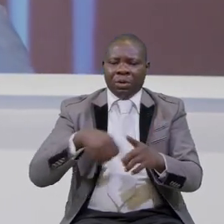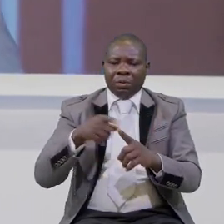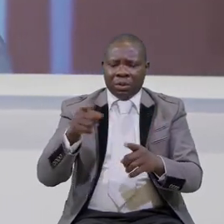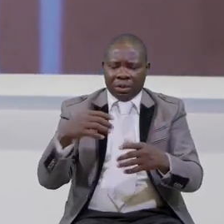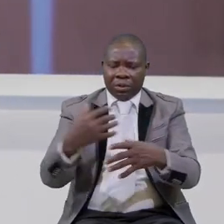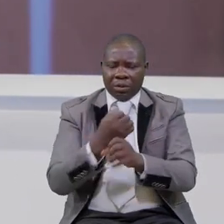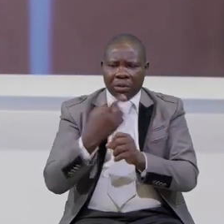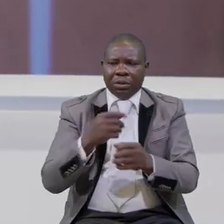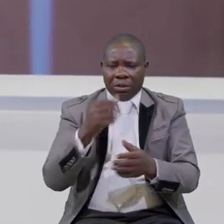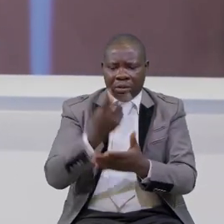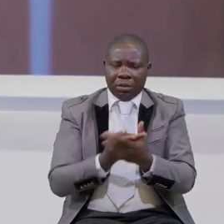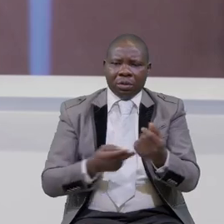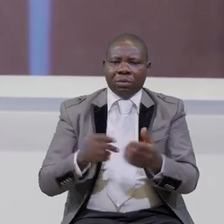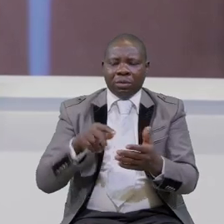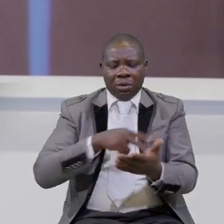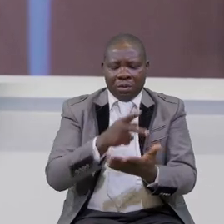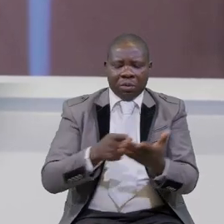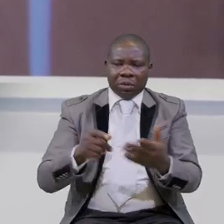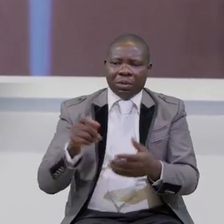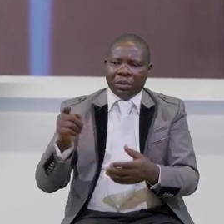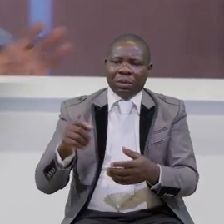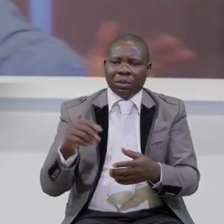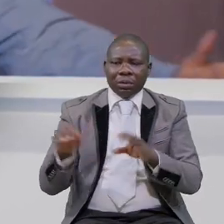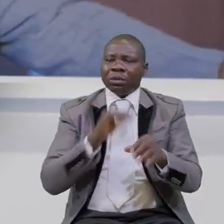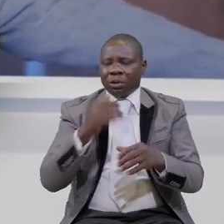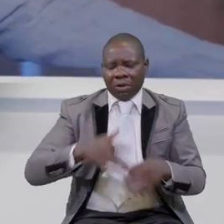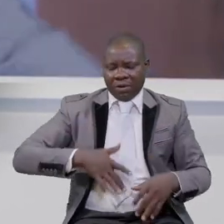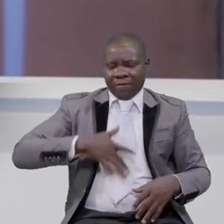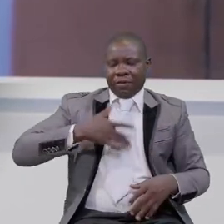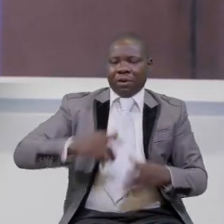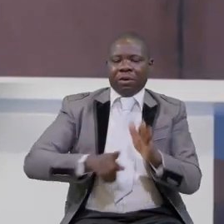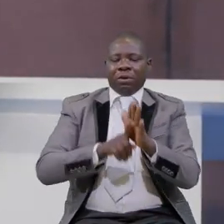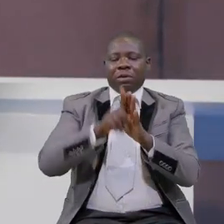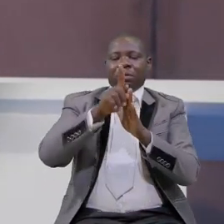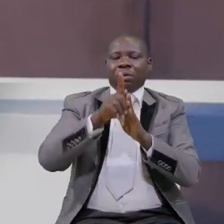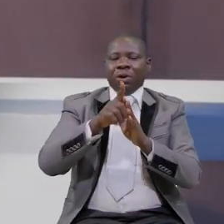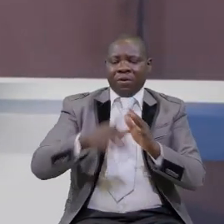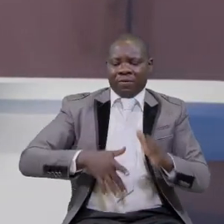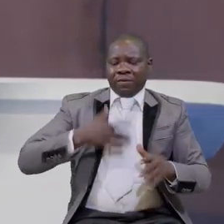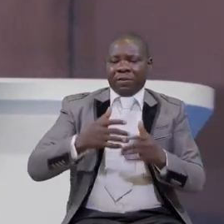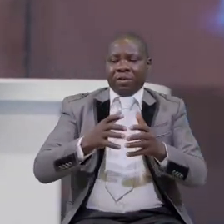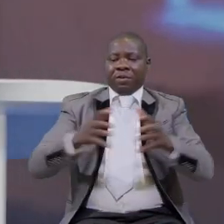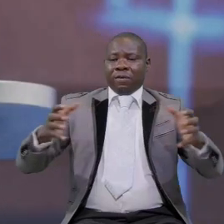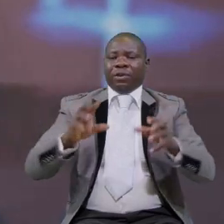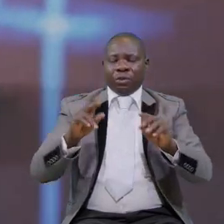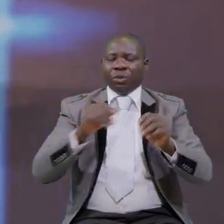portion, il ne s'est pas senti lancé. Ce n'est pas le sentiment. Il ne s'est pas senti gros. Ce n'est pas le sentiment. Il n'a